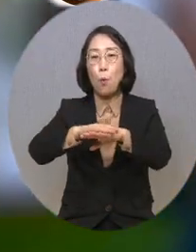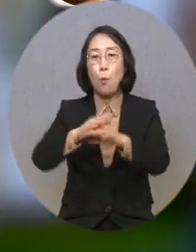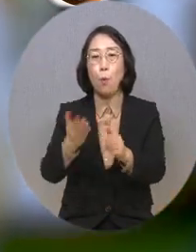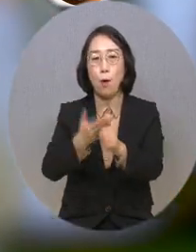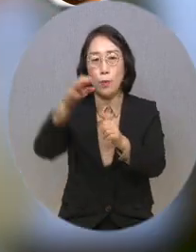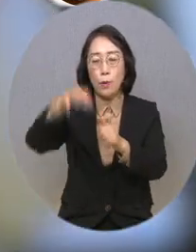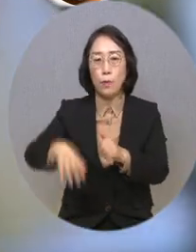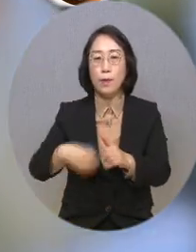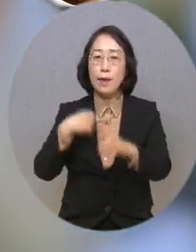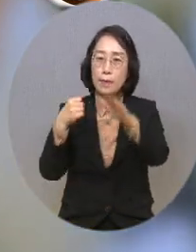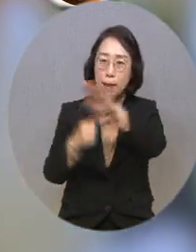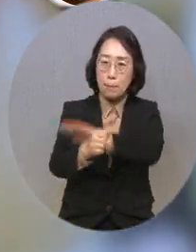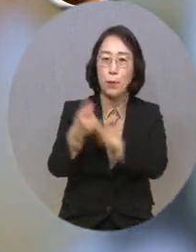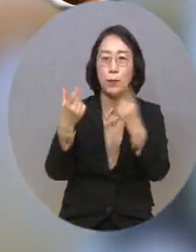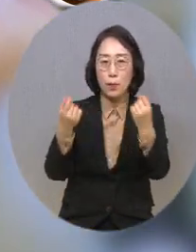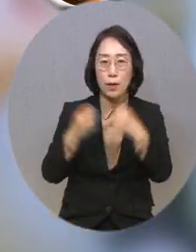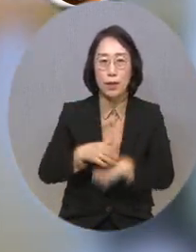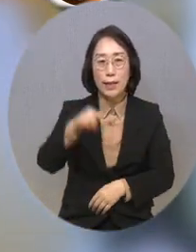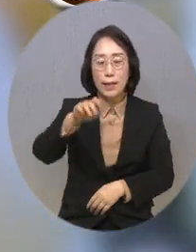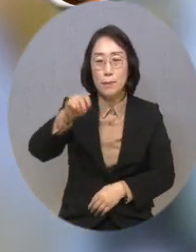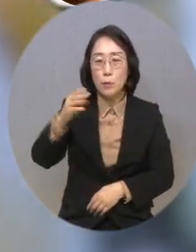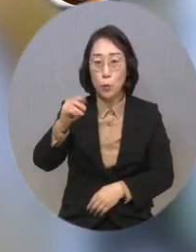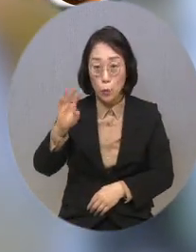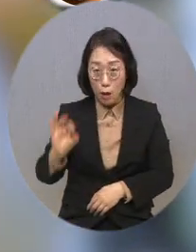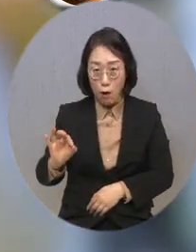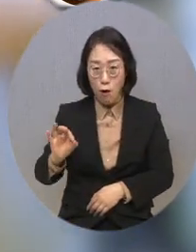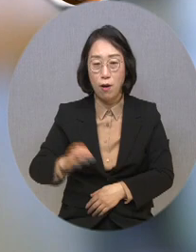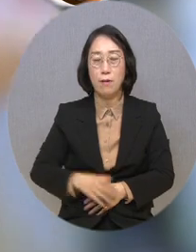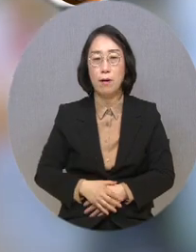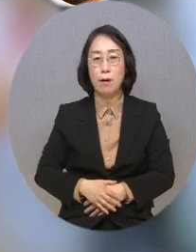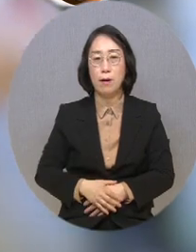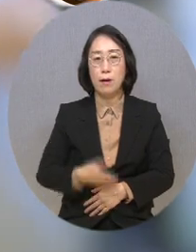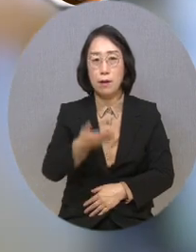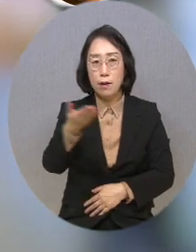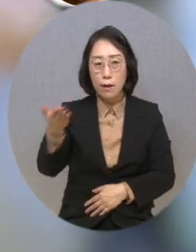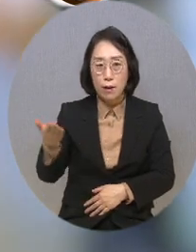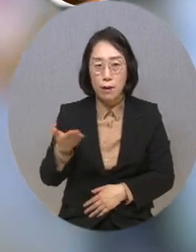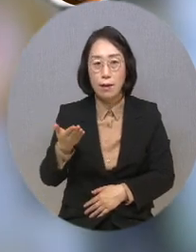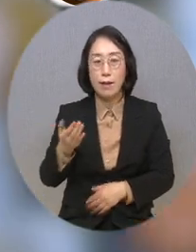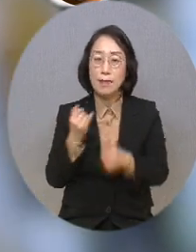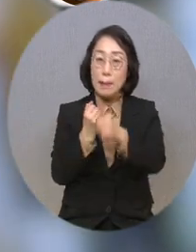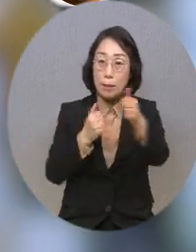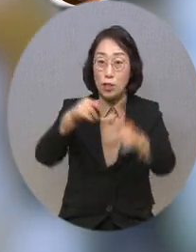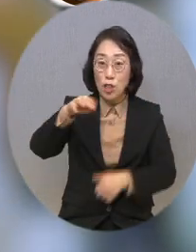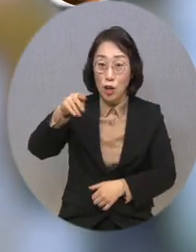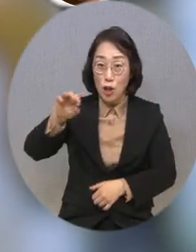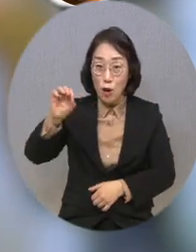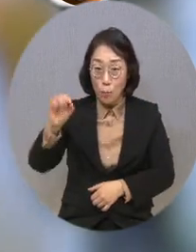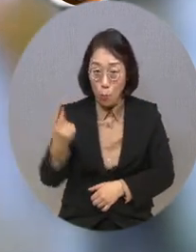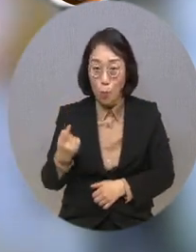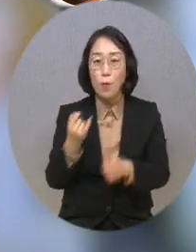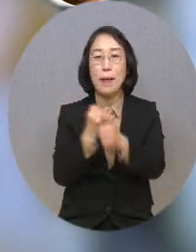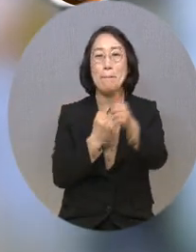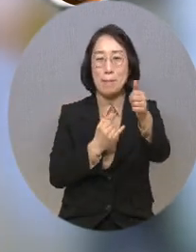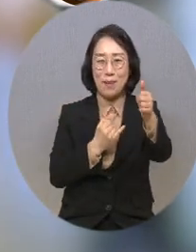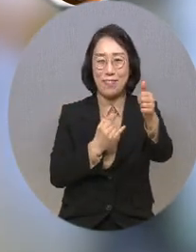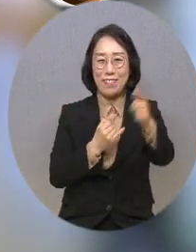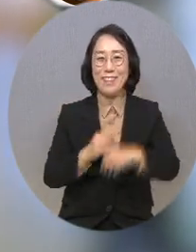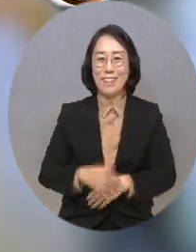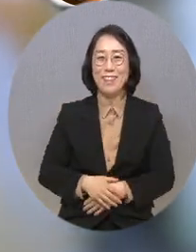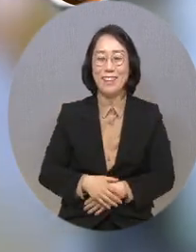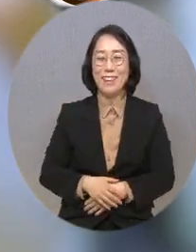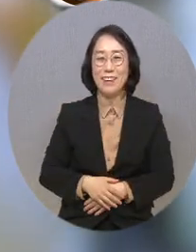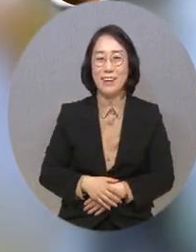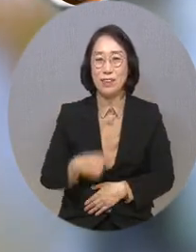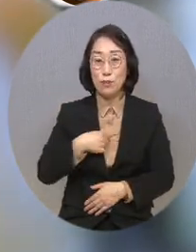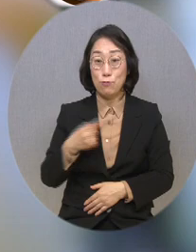대표나 다름없는 김소영이라고 합니다. 아, 참고로 예. 정경모는 제 신랑이에요. 그치? 대표네, 대표. 네네.